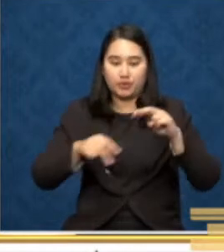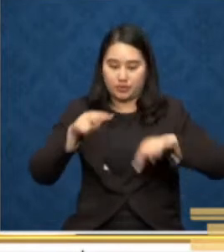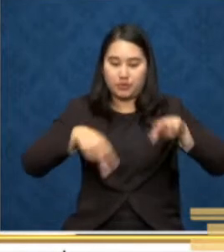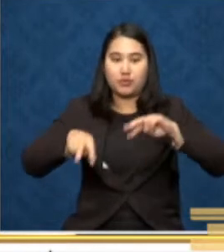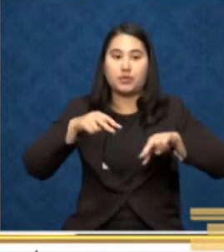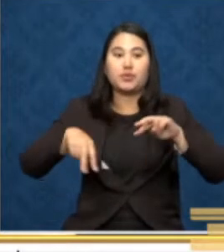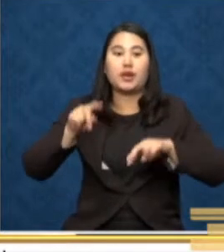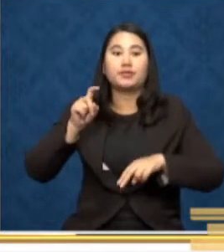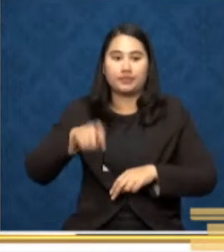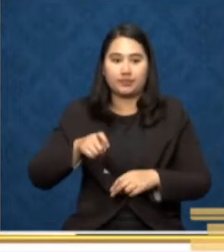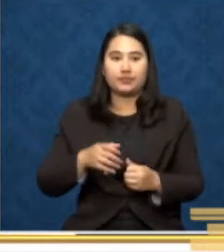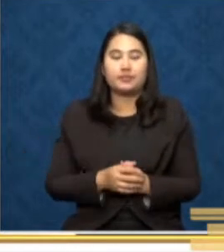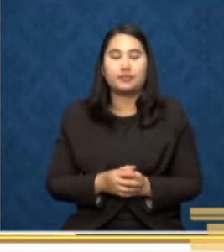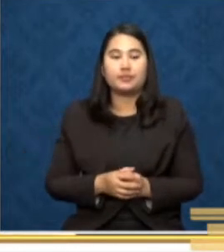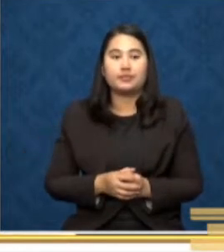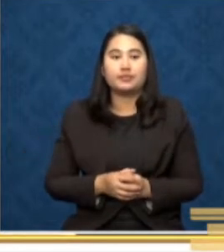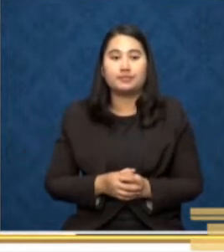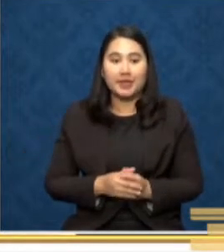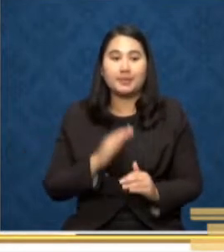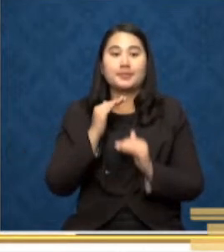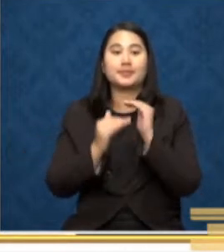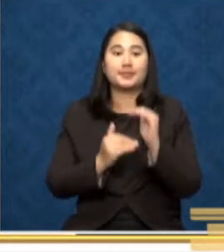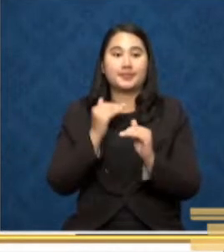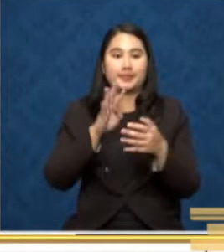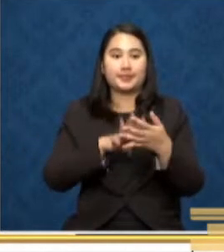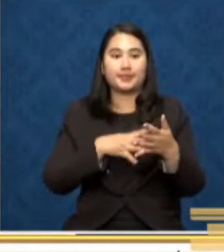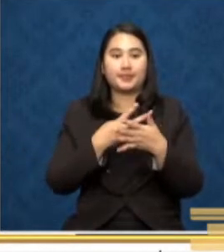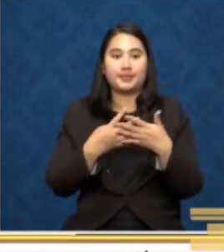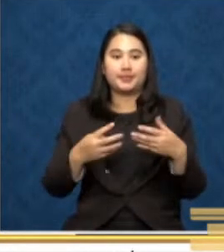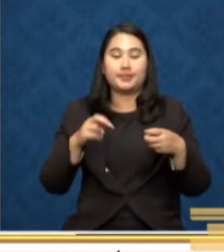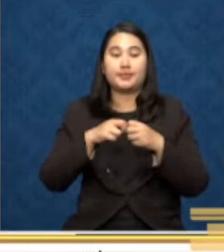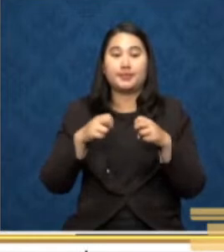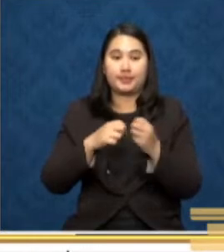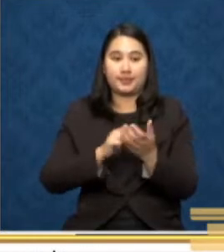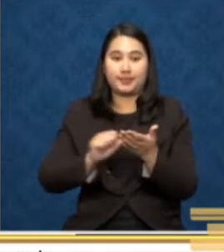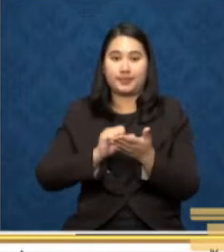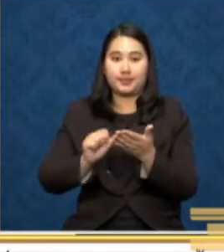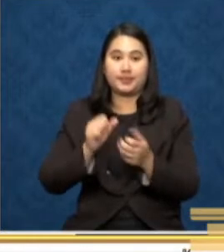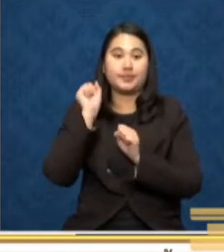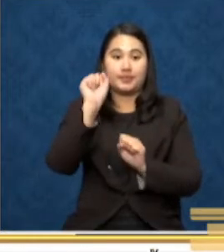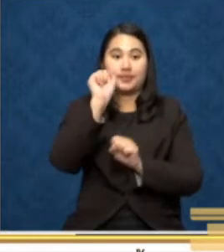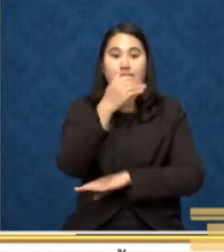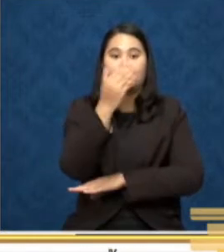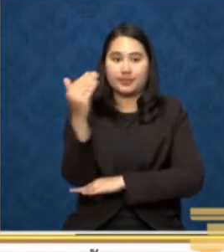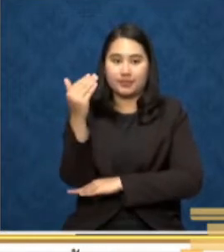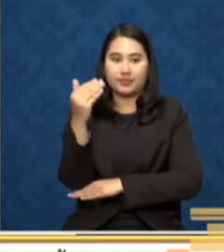ามาในประเทศไทยอันนี้จะเป็นการยกระดับการแก้ไขปัญหาในให้เป็นวาระแห่งชาติอันที่ส